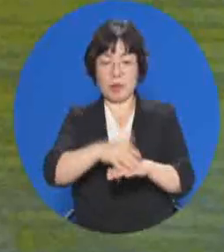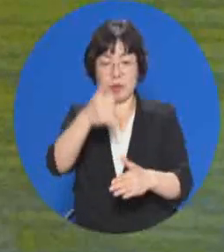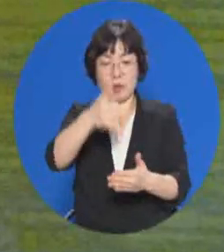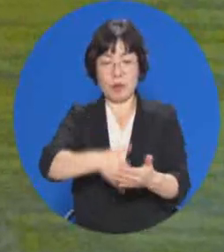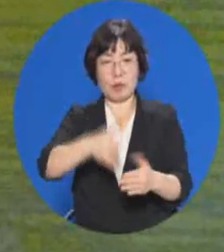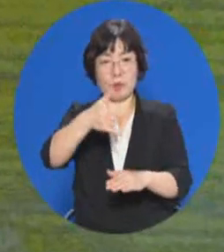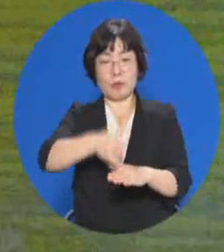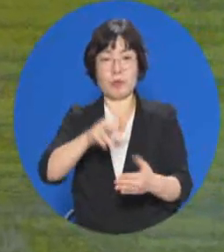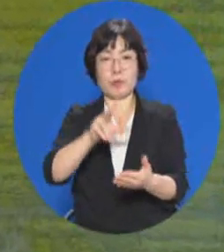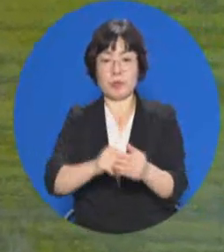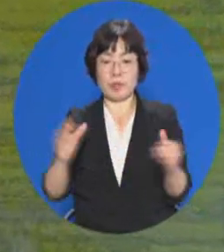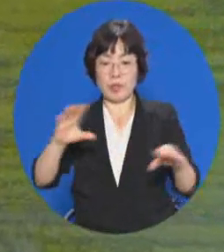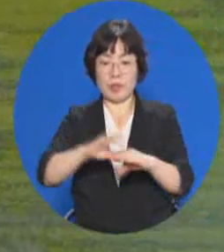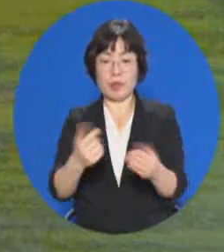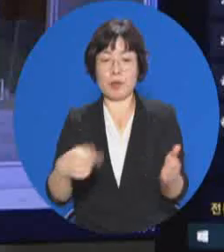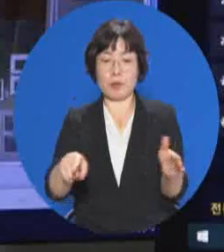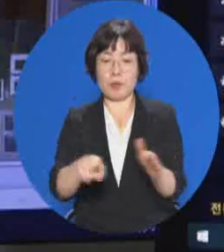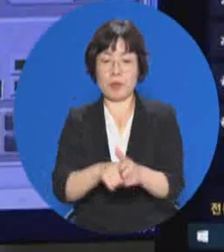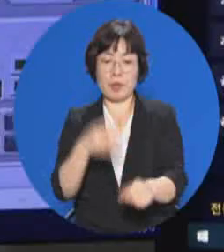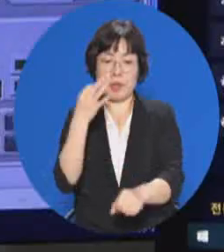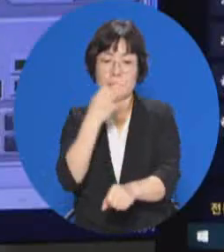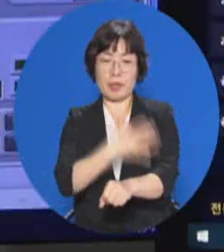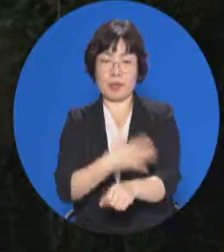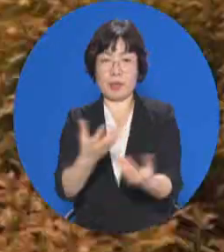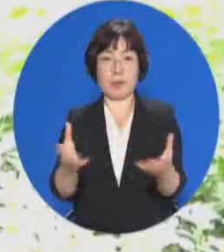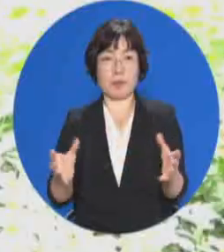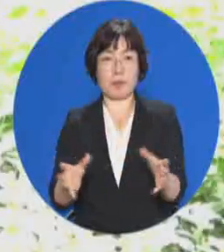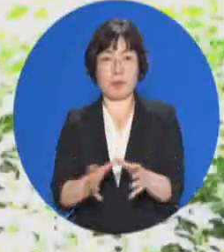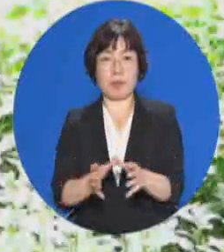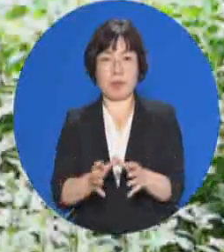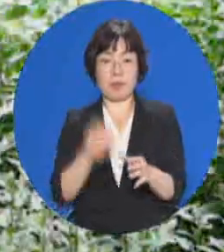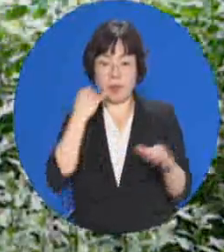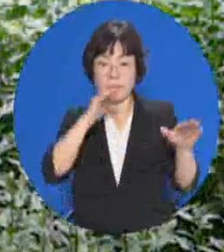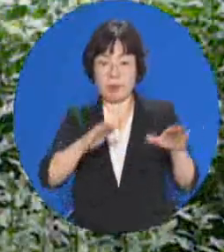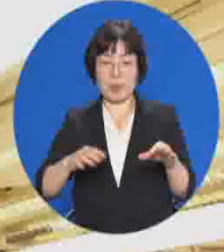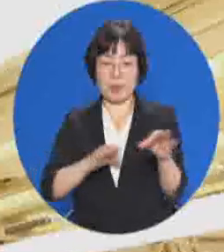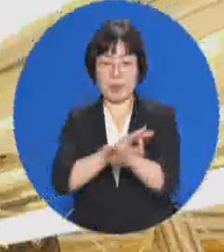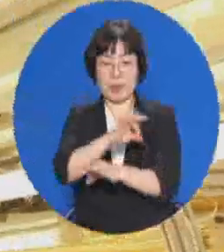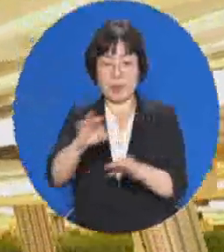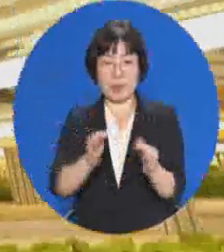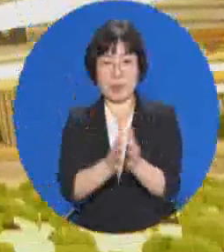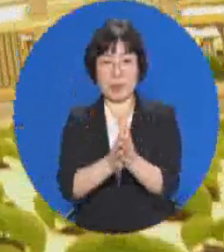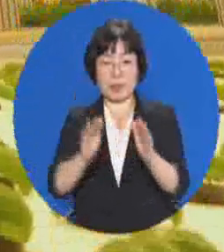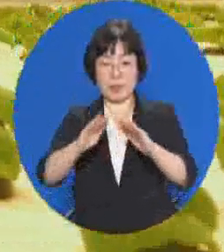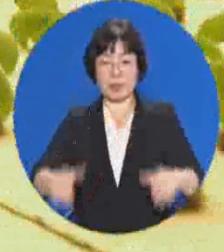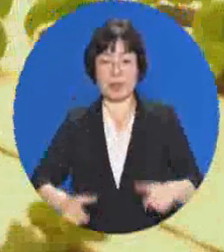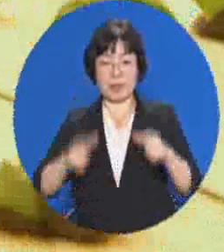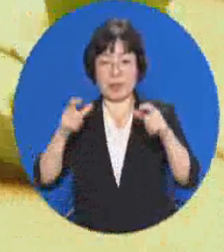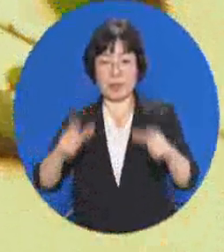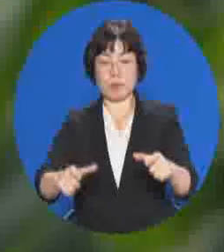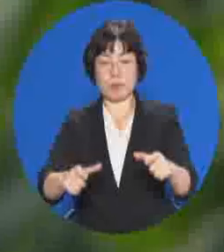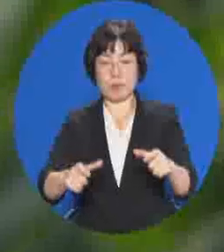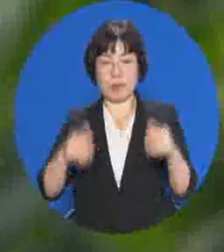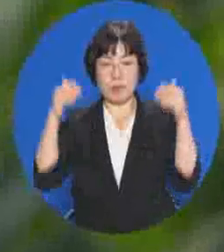해결할 핵심 열쇠로 떠오르고 있는 스마트팜. 블루 이코노미 프로젝트를 시작한 전남이